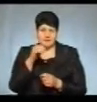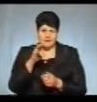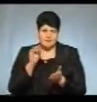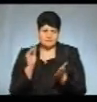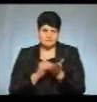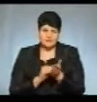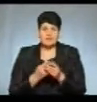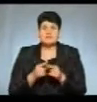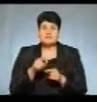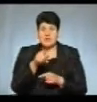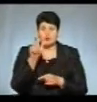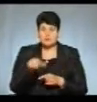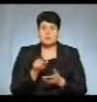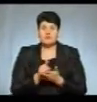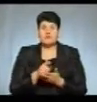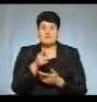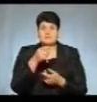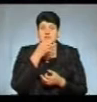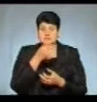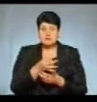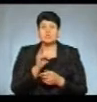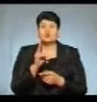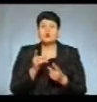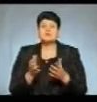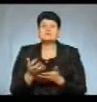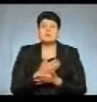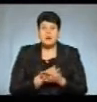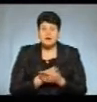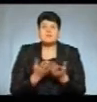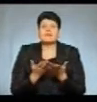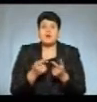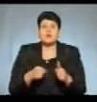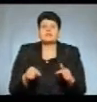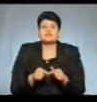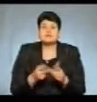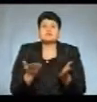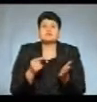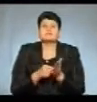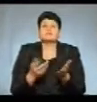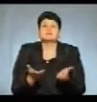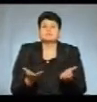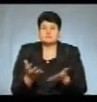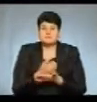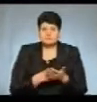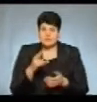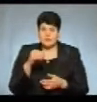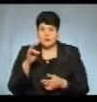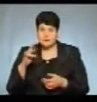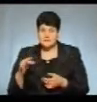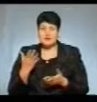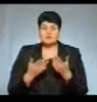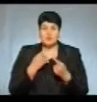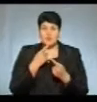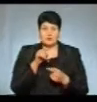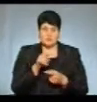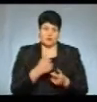перш за все, ця людина вам має повідомити, хто збирає, яка організація і з якою метою збирає ці персональні дані. Тобто, якщо вам говорять про те, що